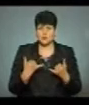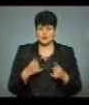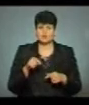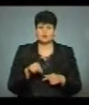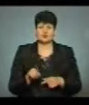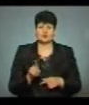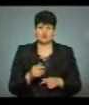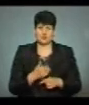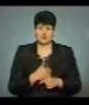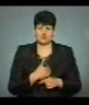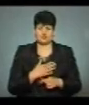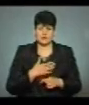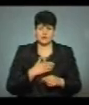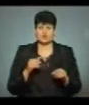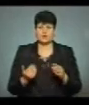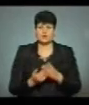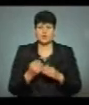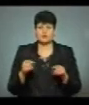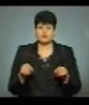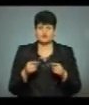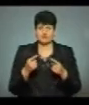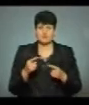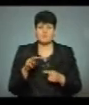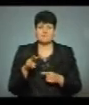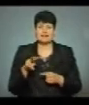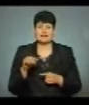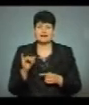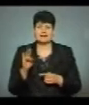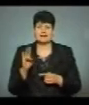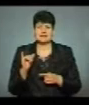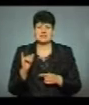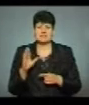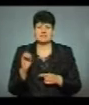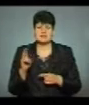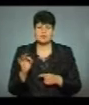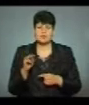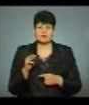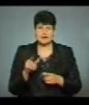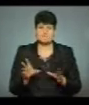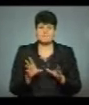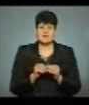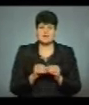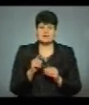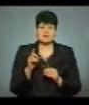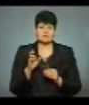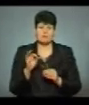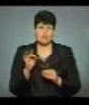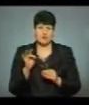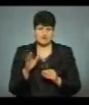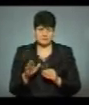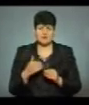що хочуть нашу новостворену Млиновецьку ОТГ зараз приєднати до Зборова. Ми